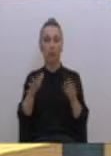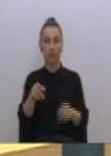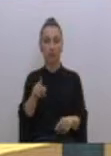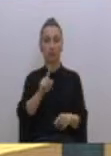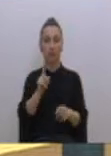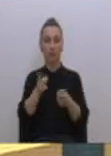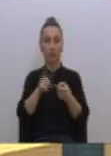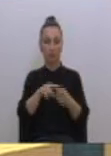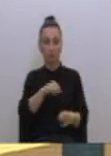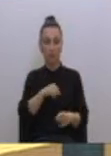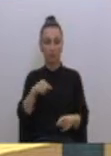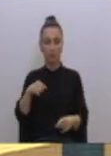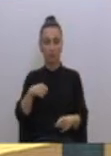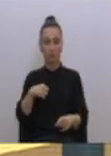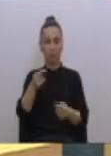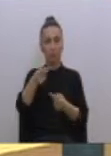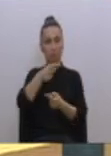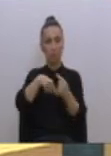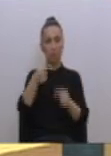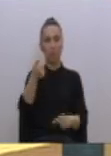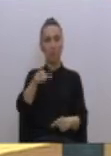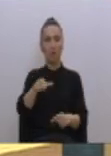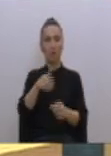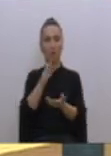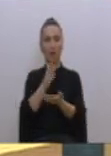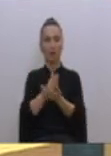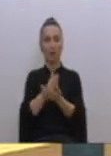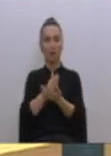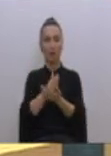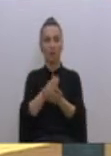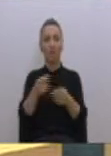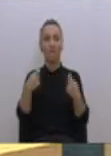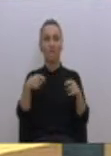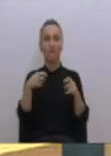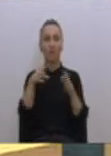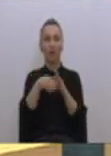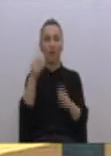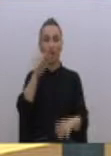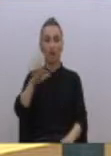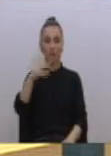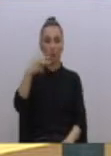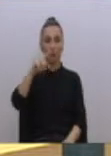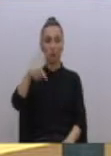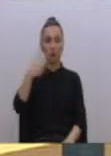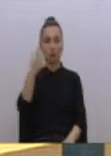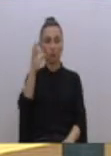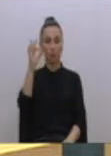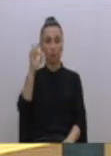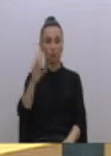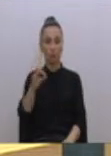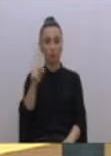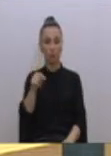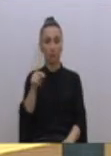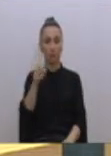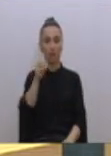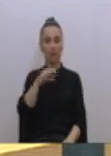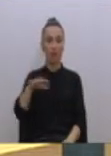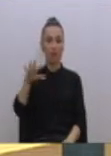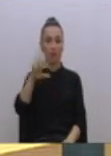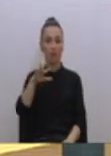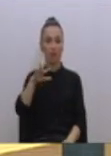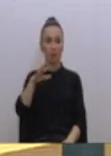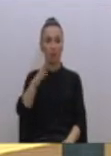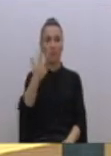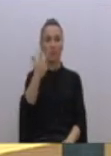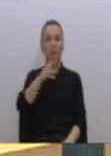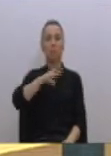ceheba, tuton sa conor, nu așe, pirulat gize, pirulat gide, ucidă, clienul acelor bașii eurocaușii, sunt ulta de huti miliate de procenti, eurocaușii de 3